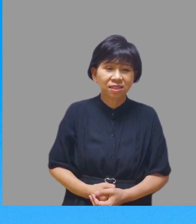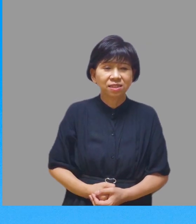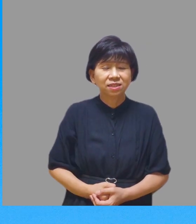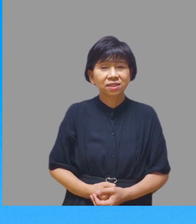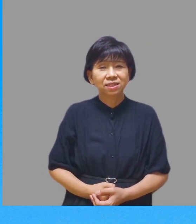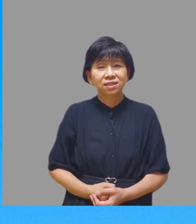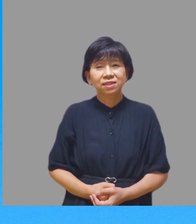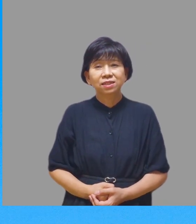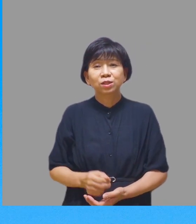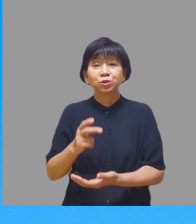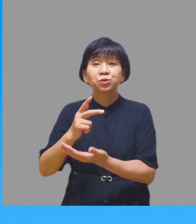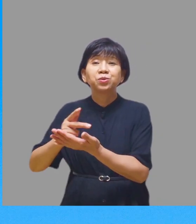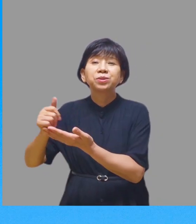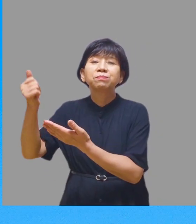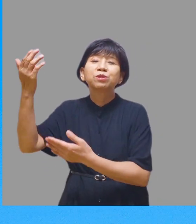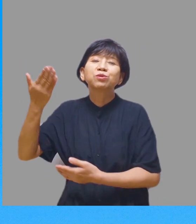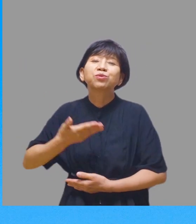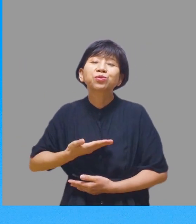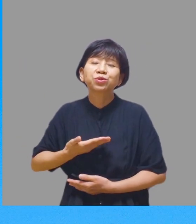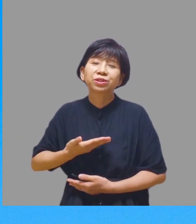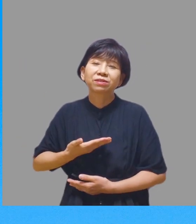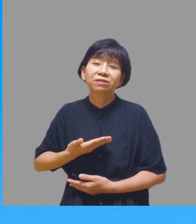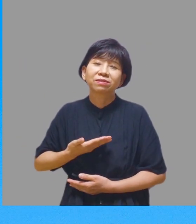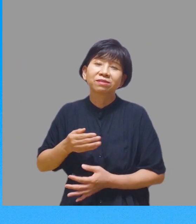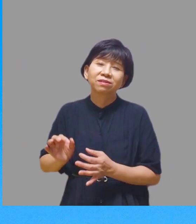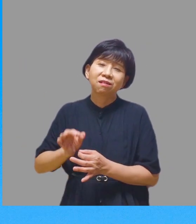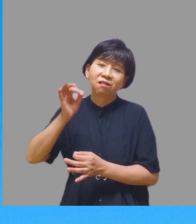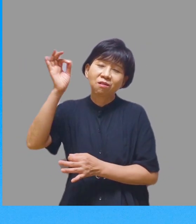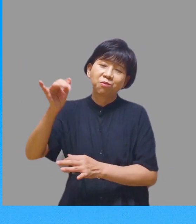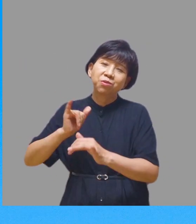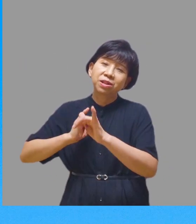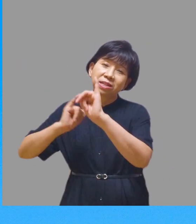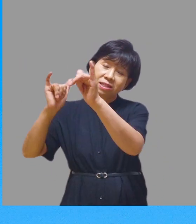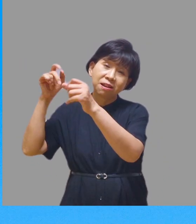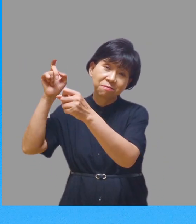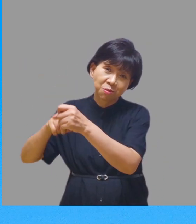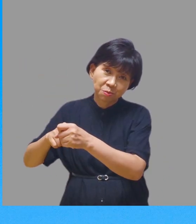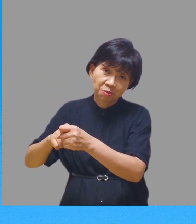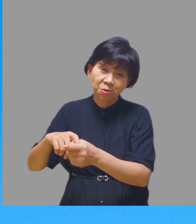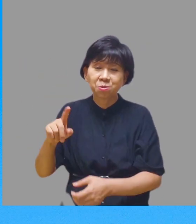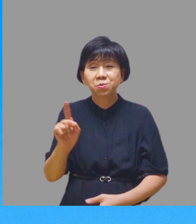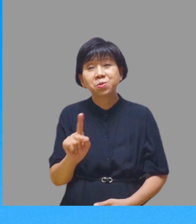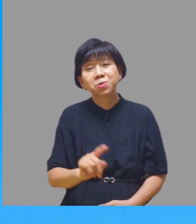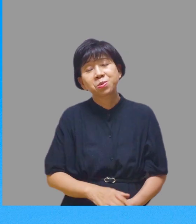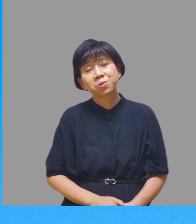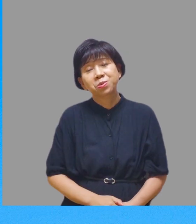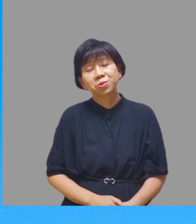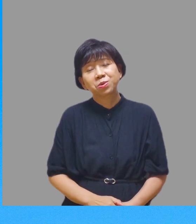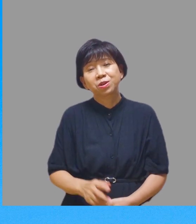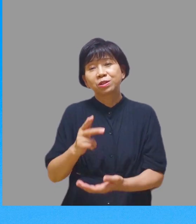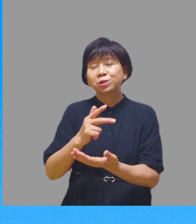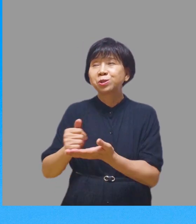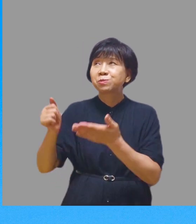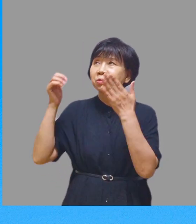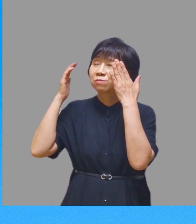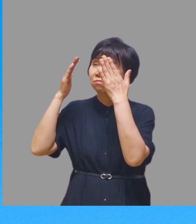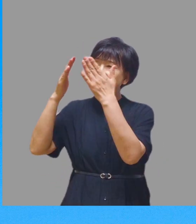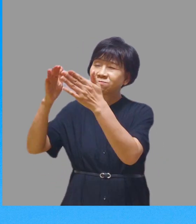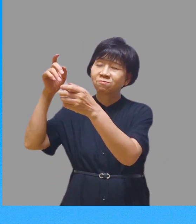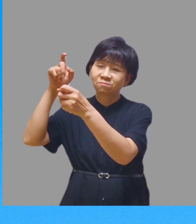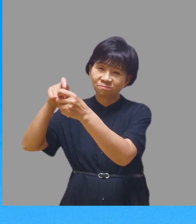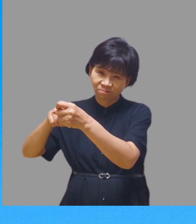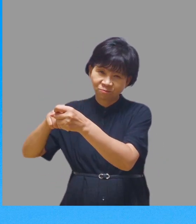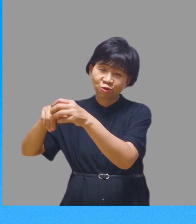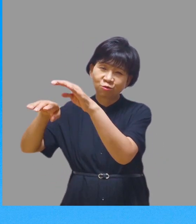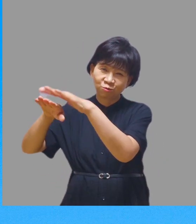아니면 주님께서 주실 영원한 상입니까? 표대를 주님께 두는 사람만이